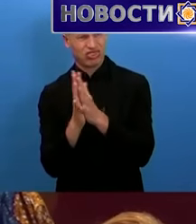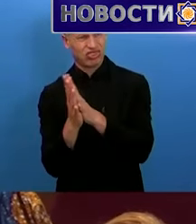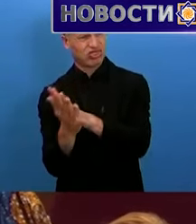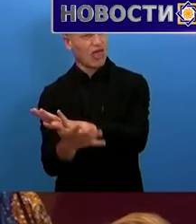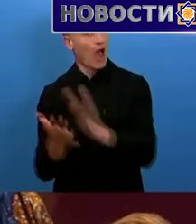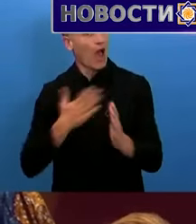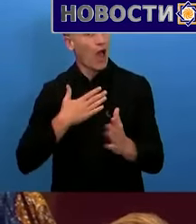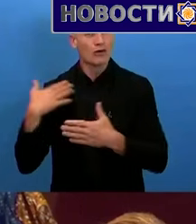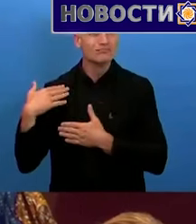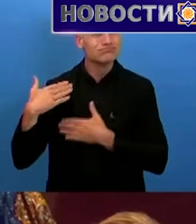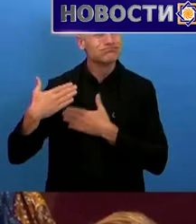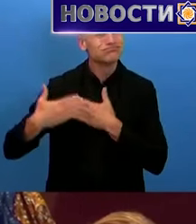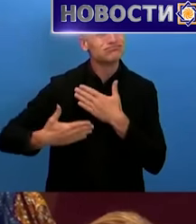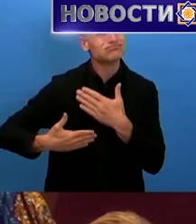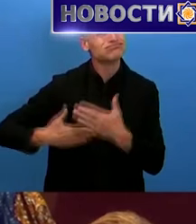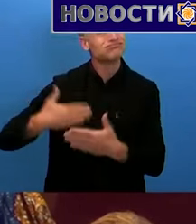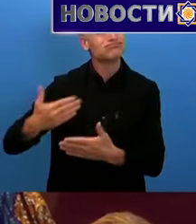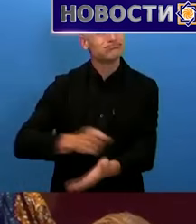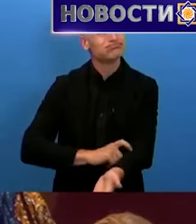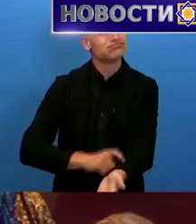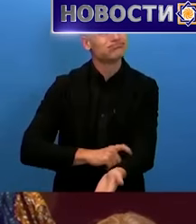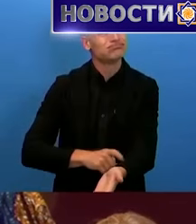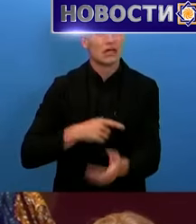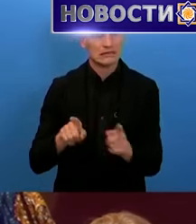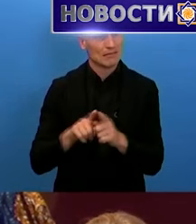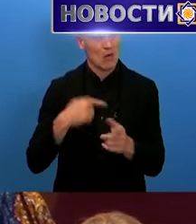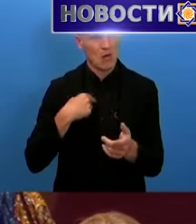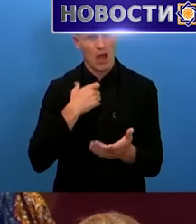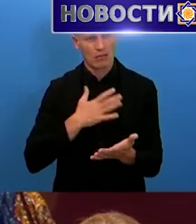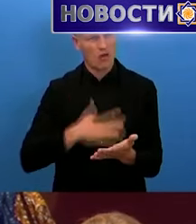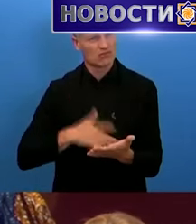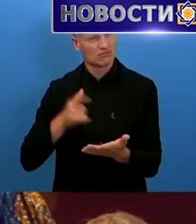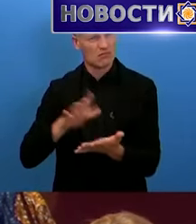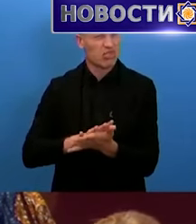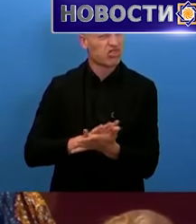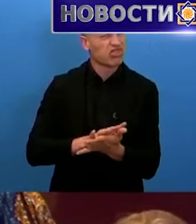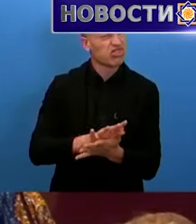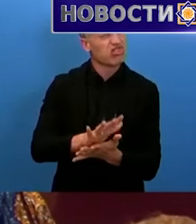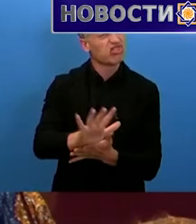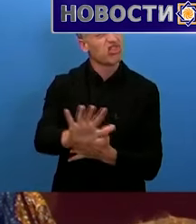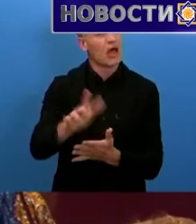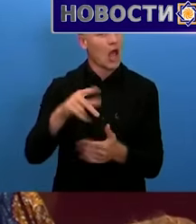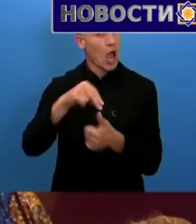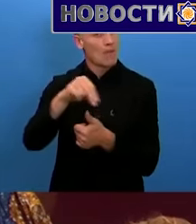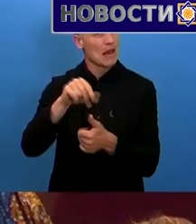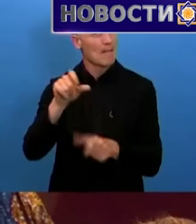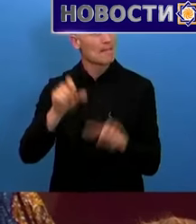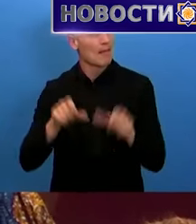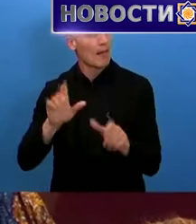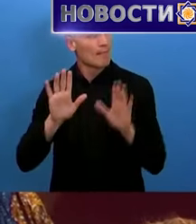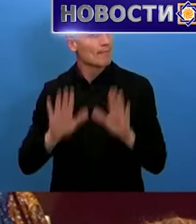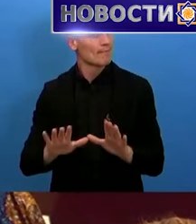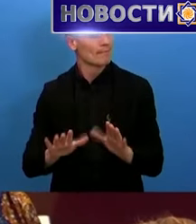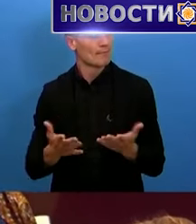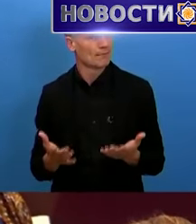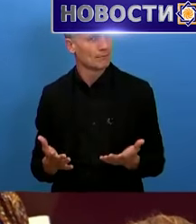существования армянского населения с их земель. Несмотря на все это, чтобы продемонстрировать вам нашу решимость, ужасные злодеяния,